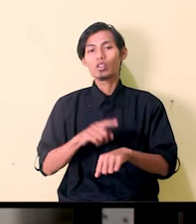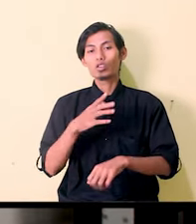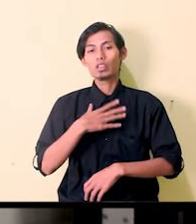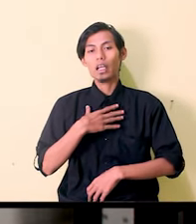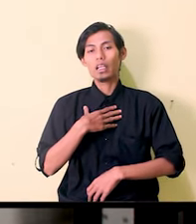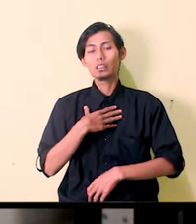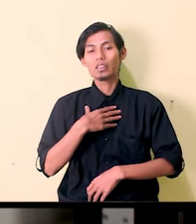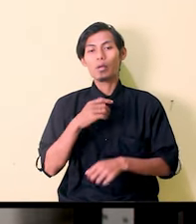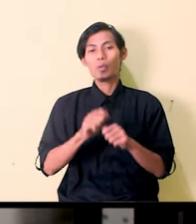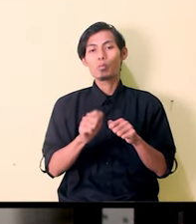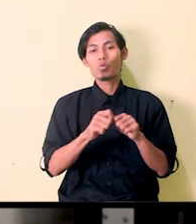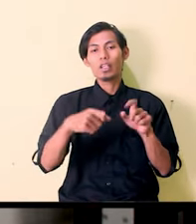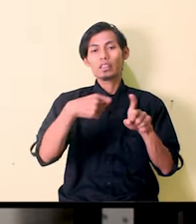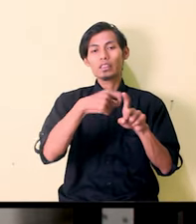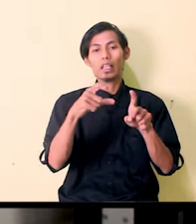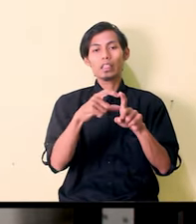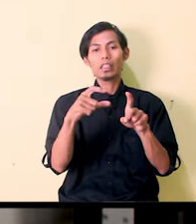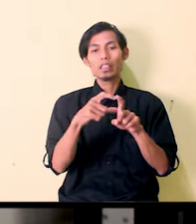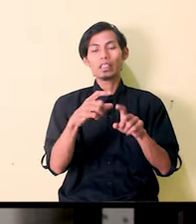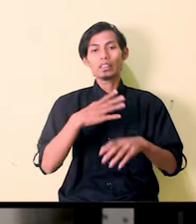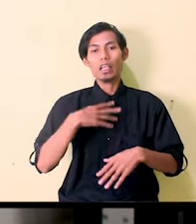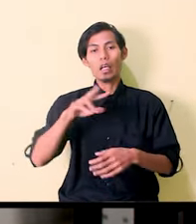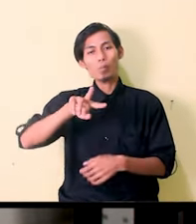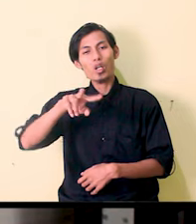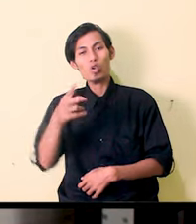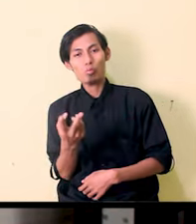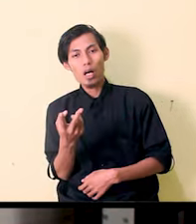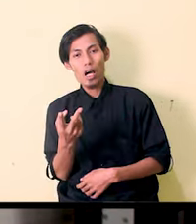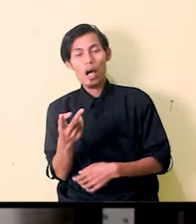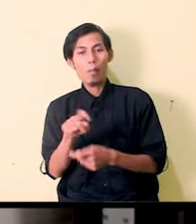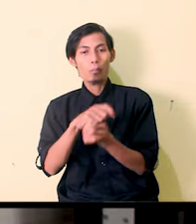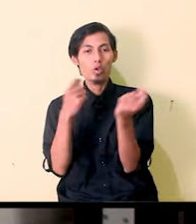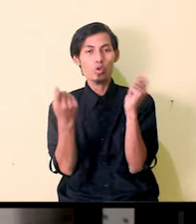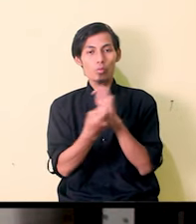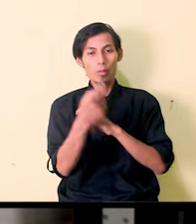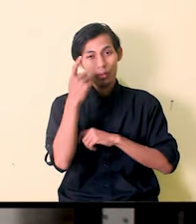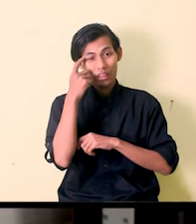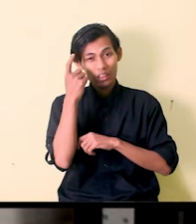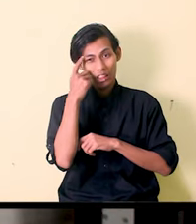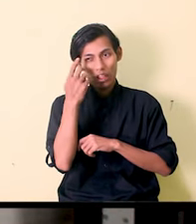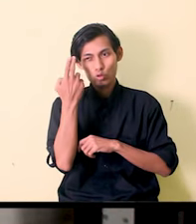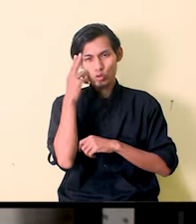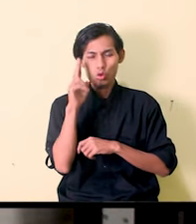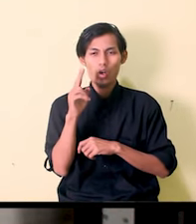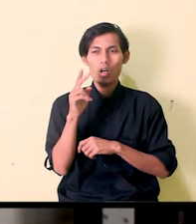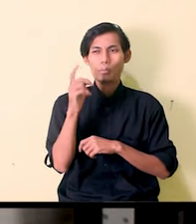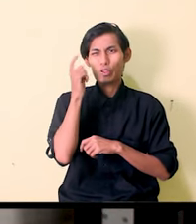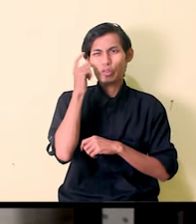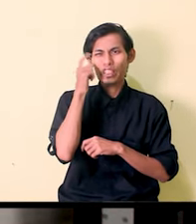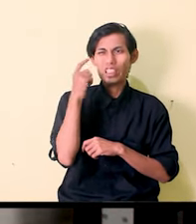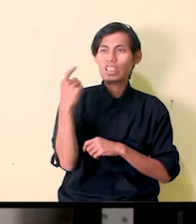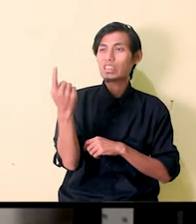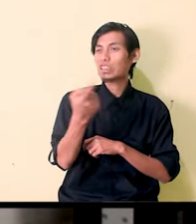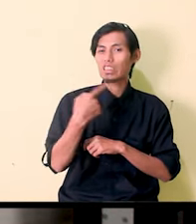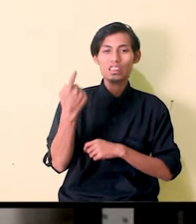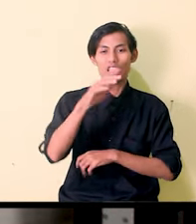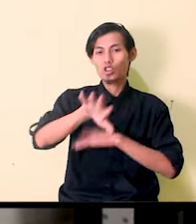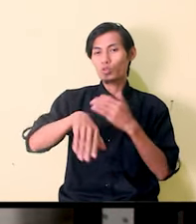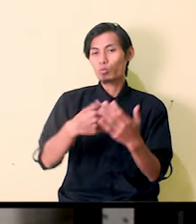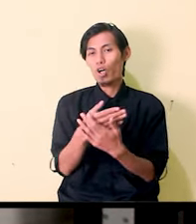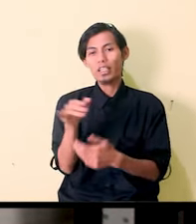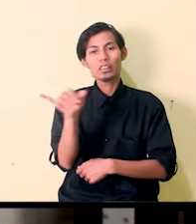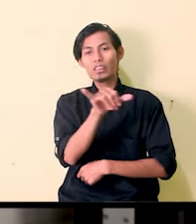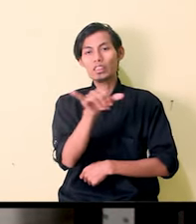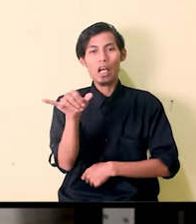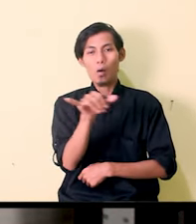sini agar kita semua sama kita semua bisa beraktivitas tanpa melihat dan keterbatasan fisik